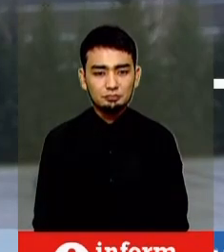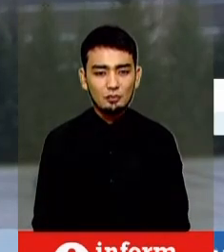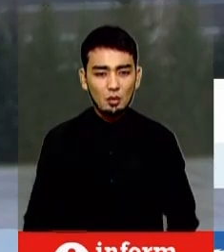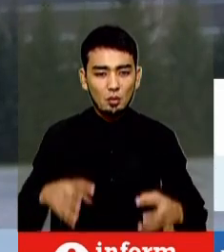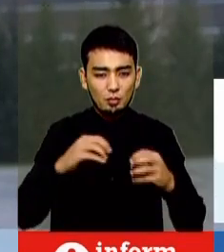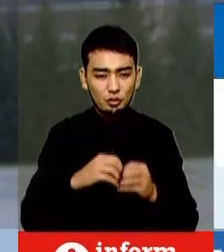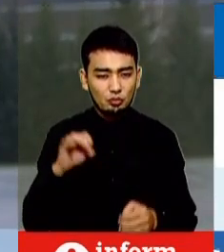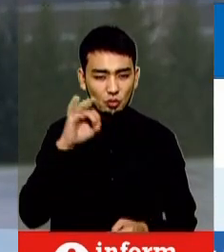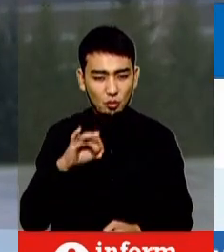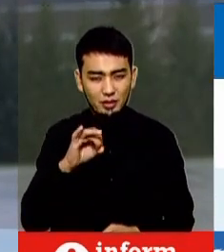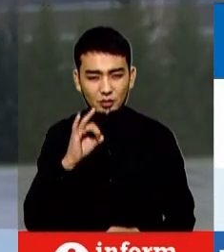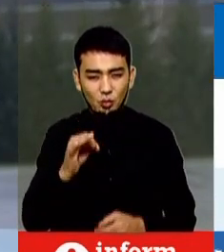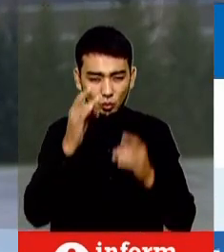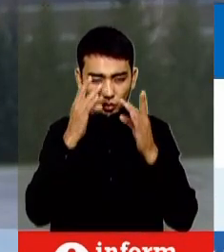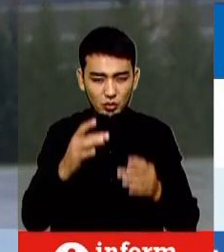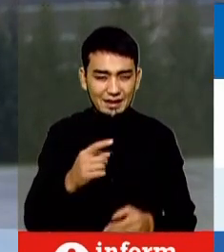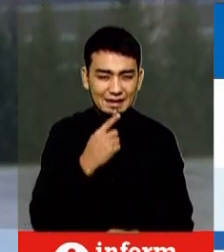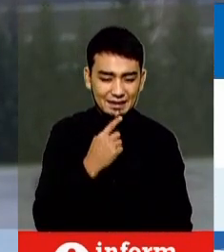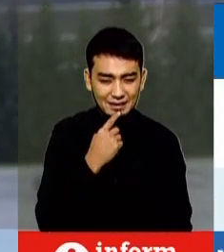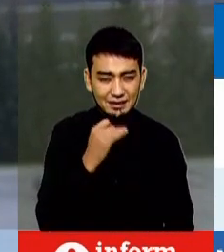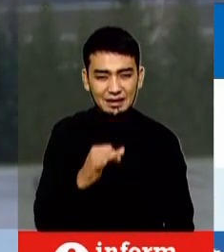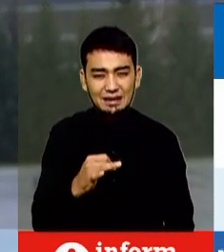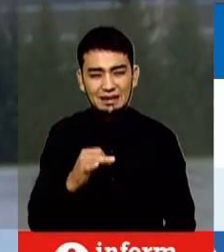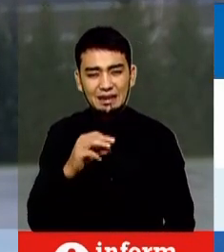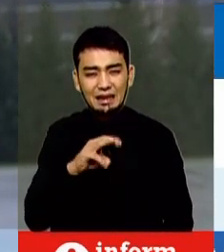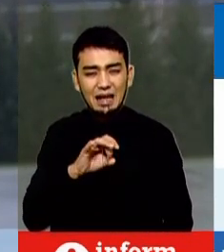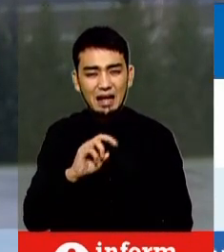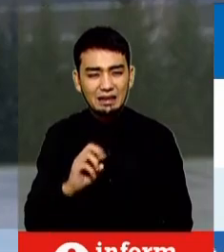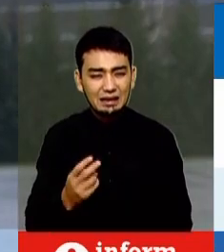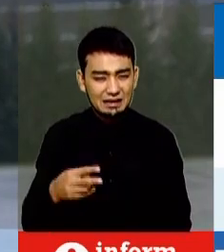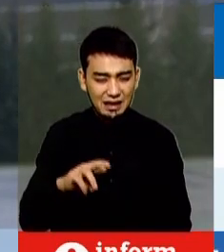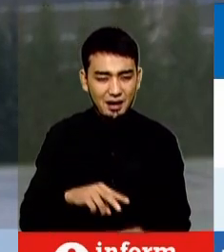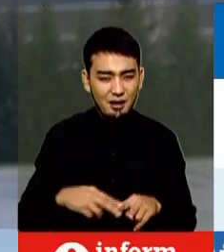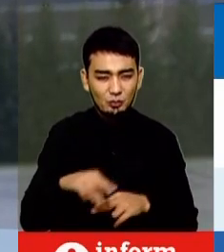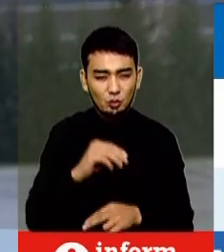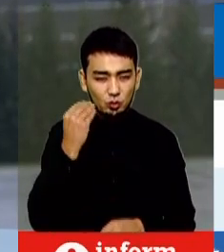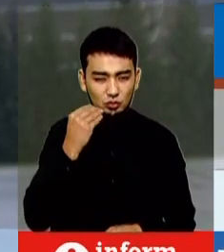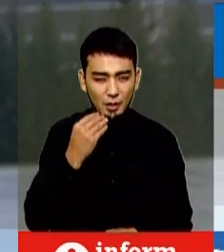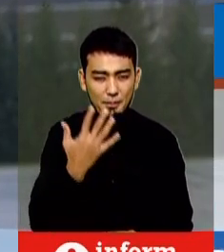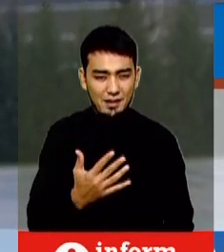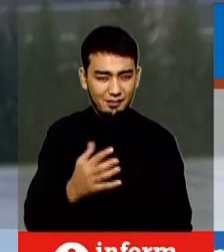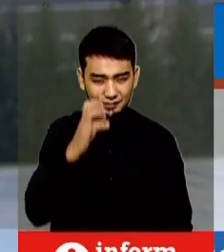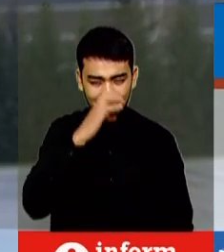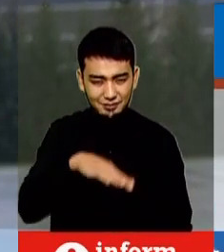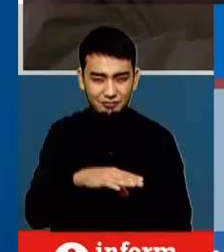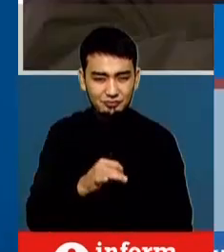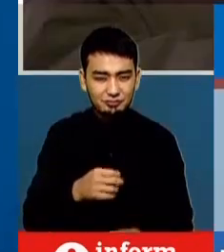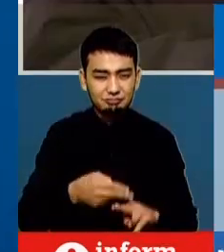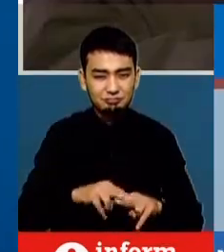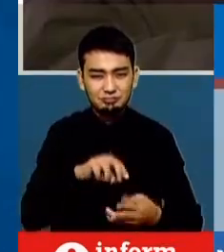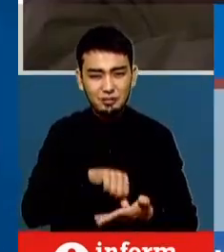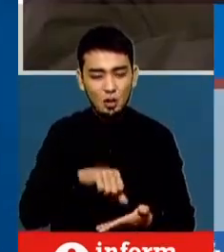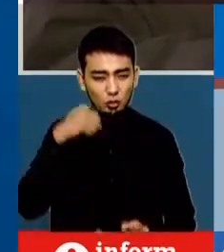Общая история, менталитет, язык, культура и традиции. Эти ценности объединяют страны тюркской пятерки. Выступая на полях форума,